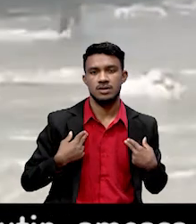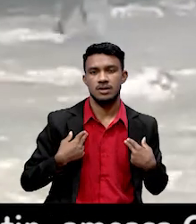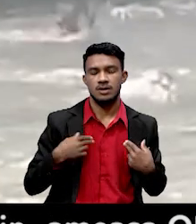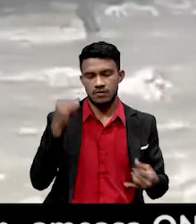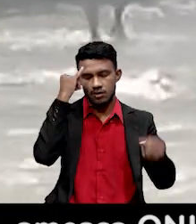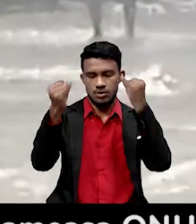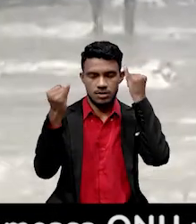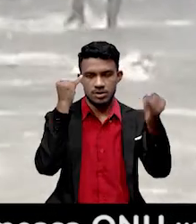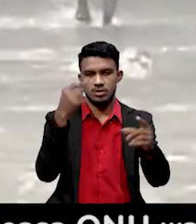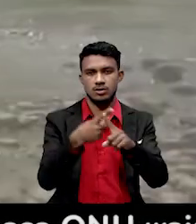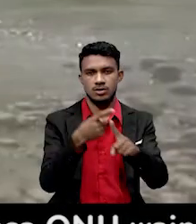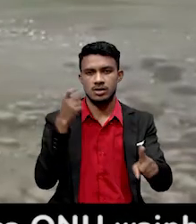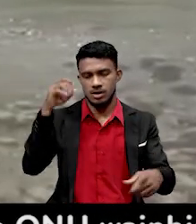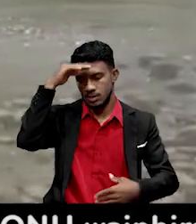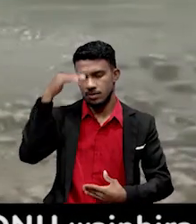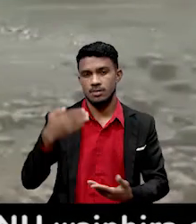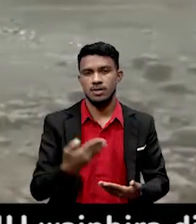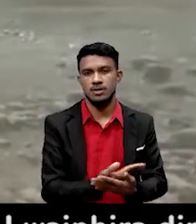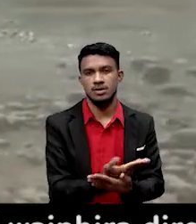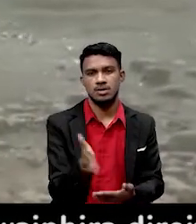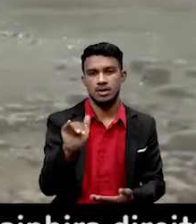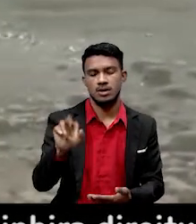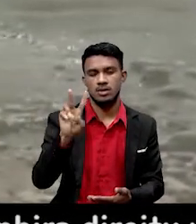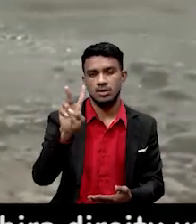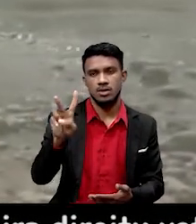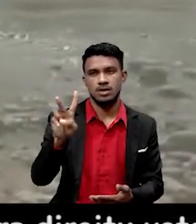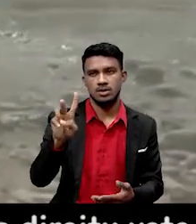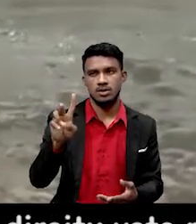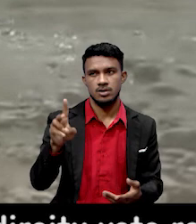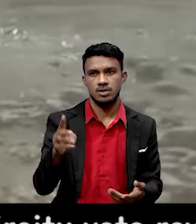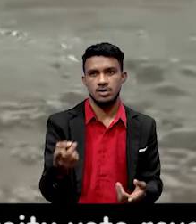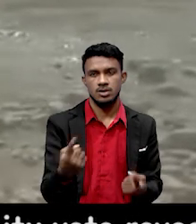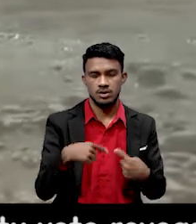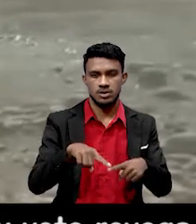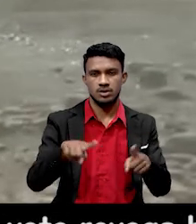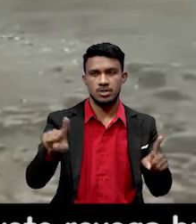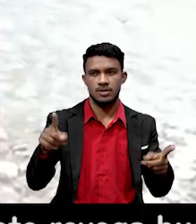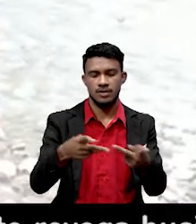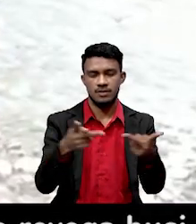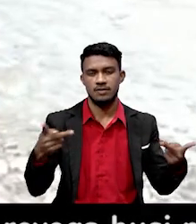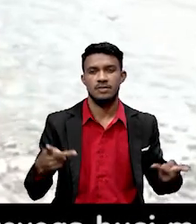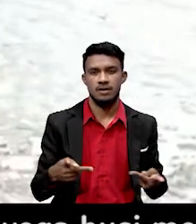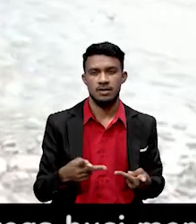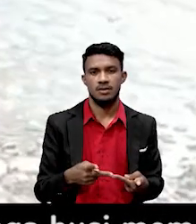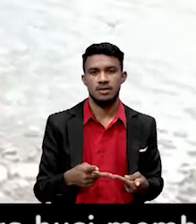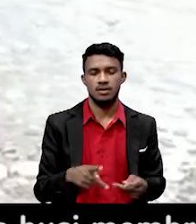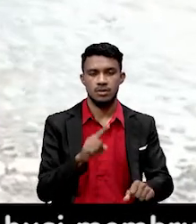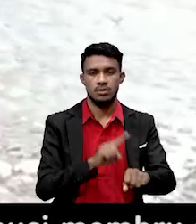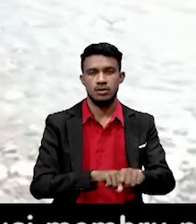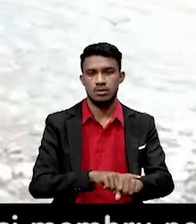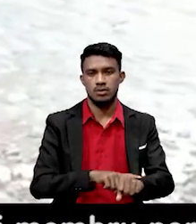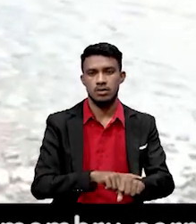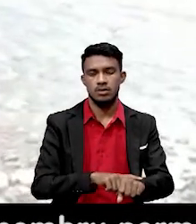B1, seneru nini B1 saya husi elafatin. Tuku sanulu